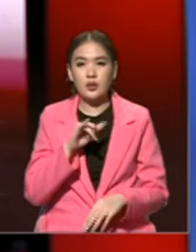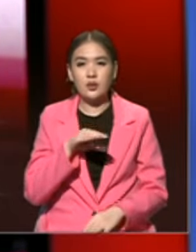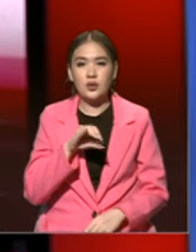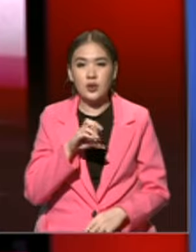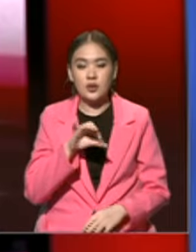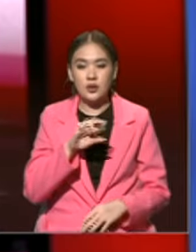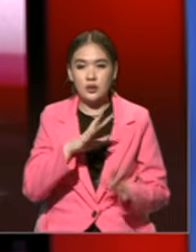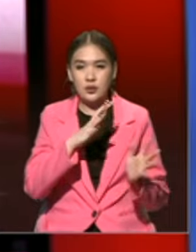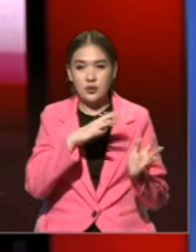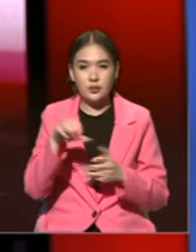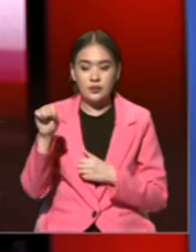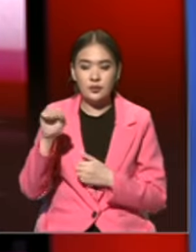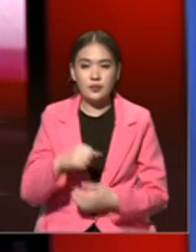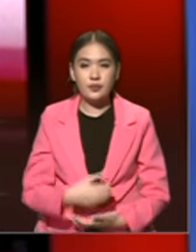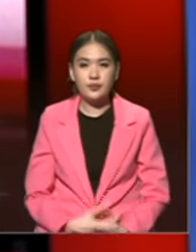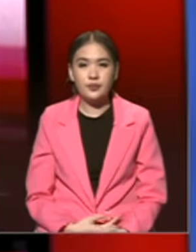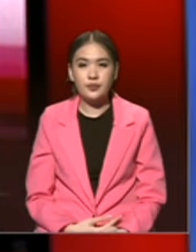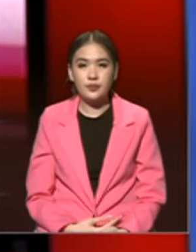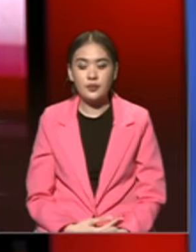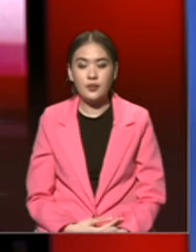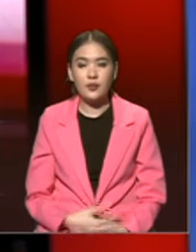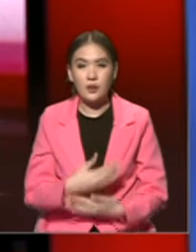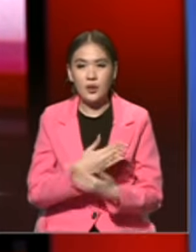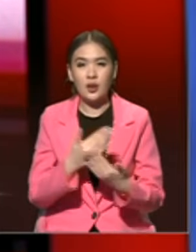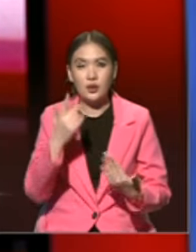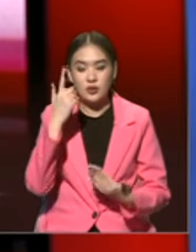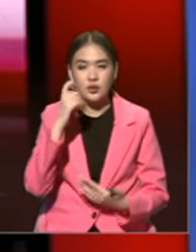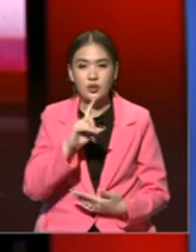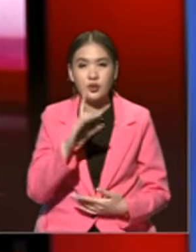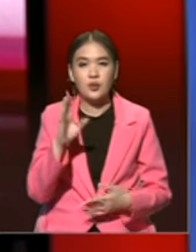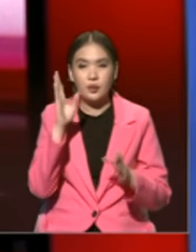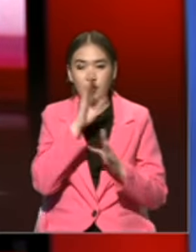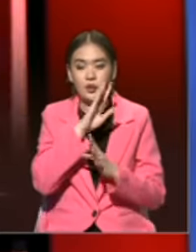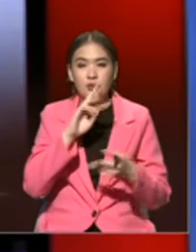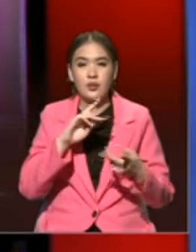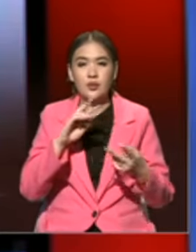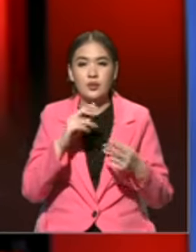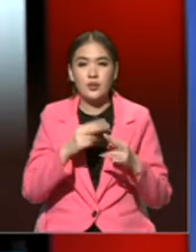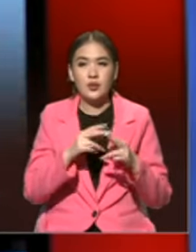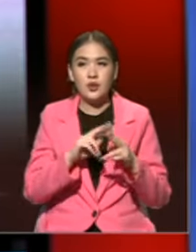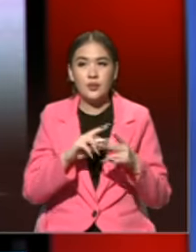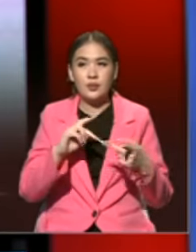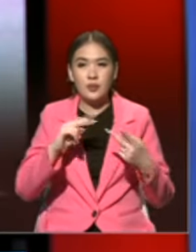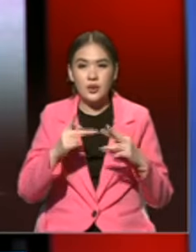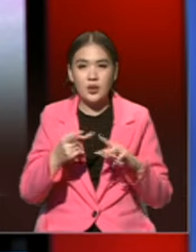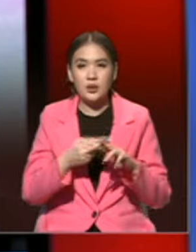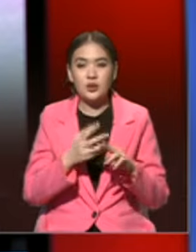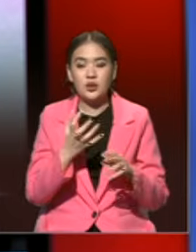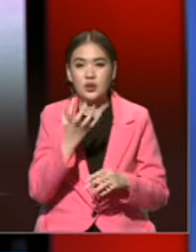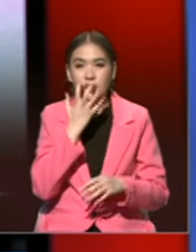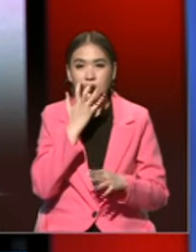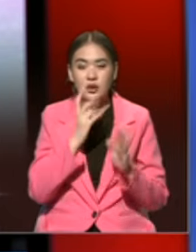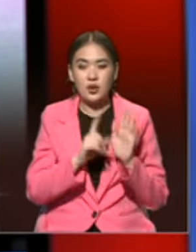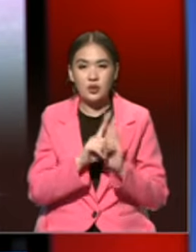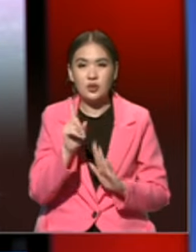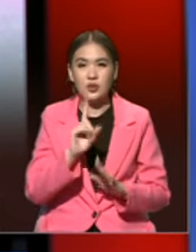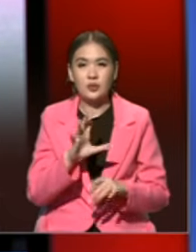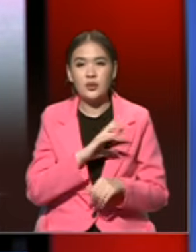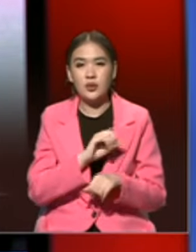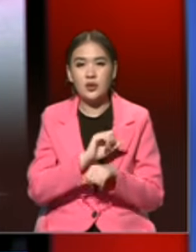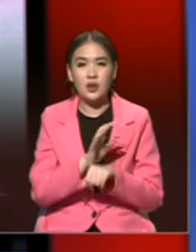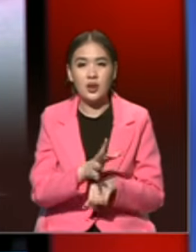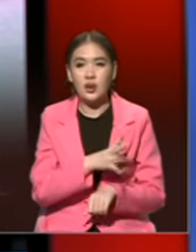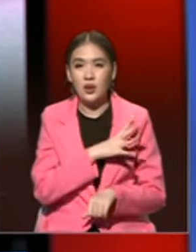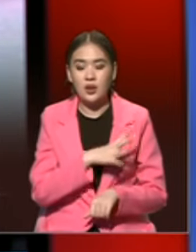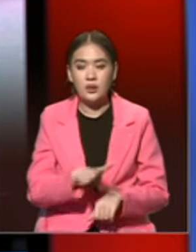утилизацияланды. Енді өздеріңіз білесіздер, күн жылынып келатыр. Мына эпизоотиялық жағдай күрделенбеу үшін бірінші